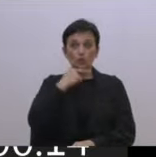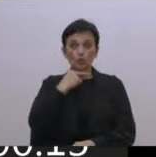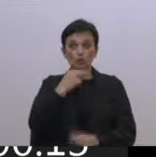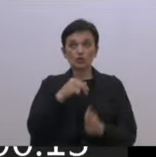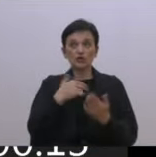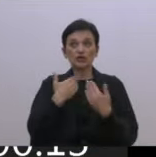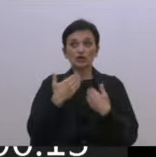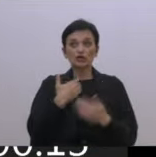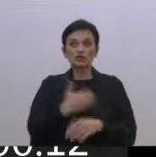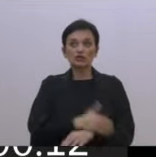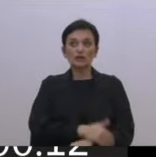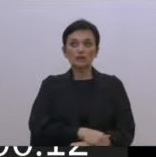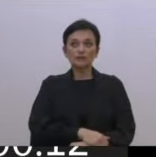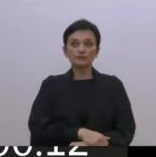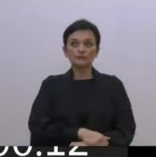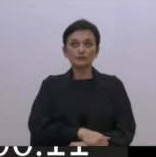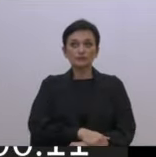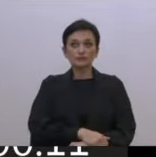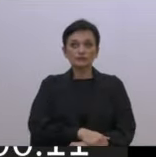კენჭისყა.